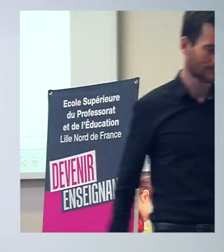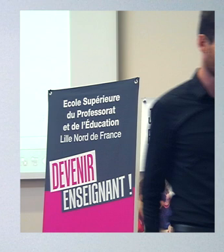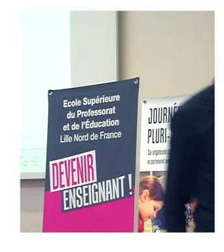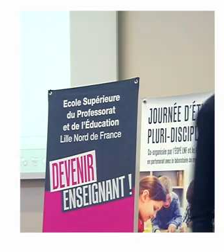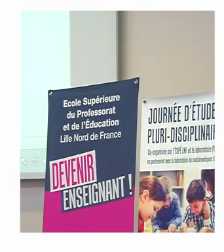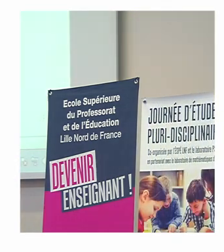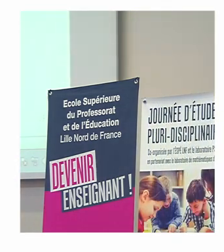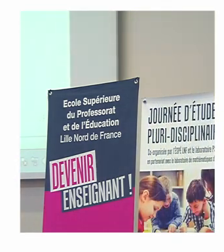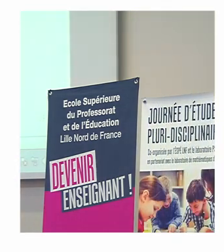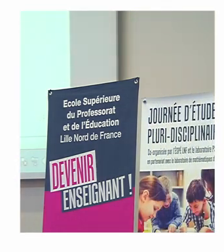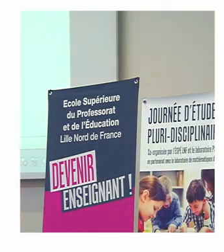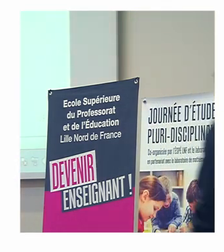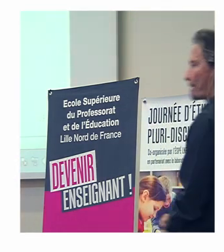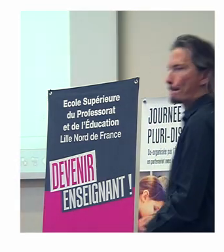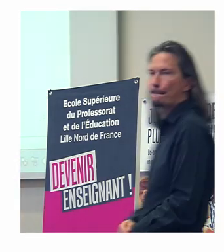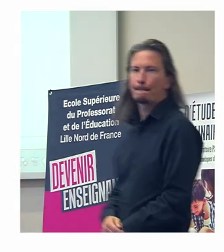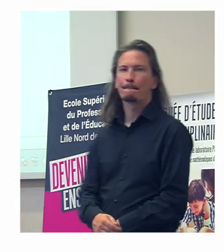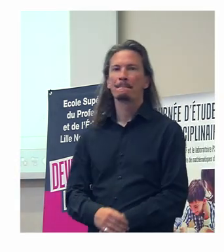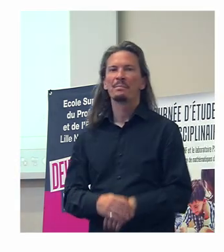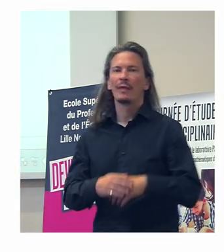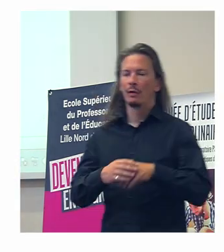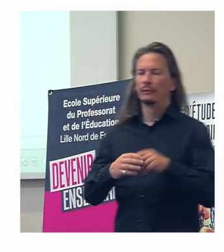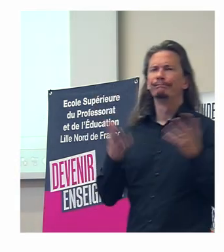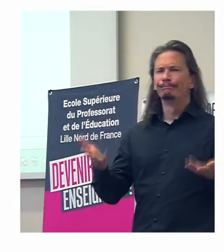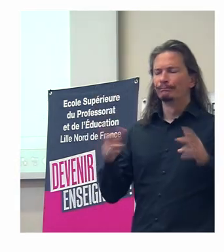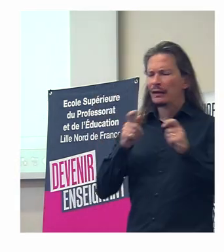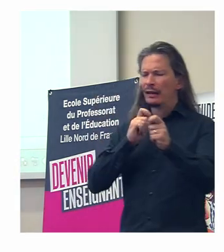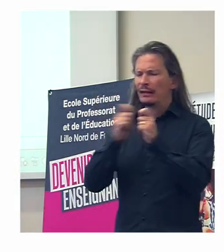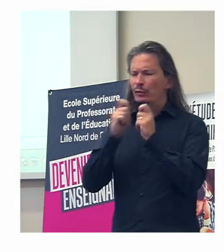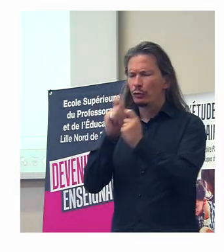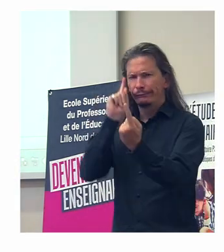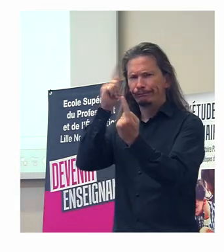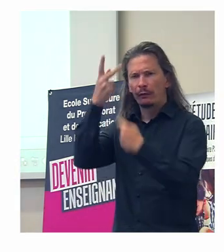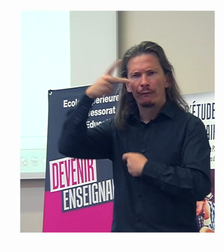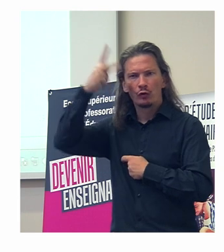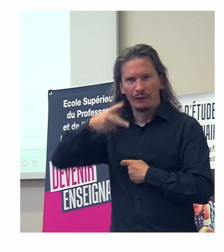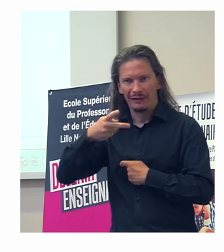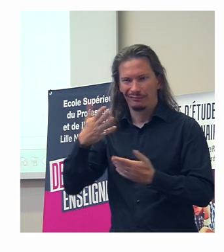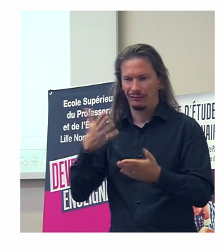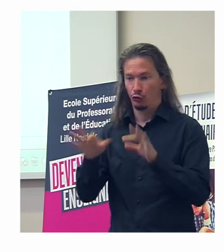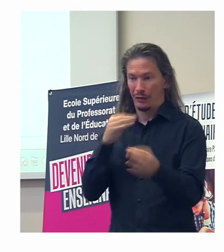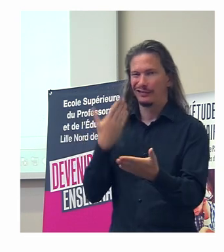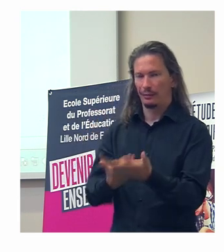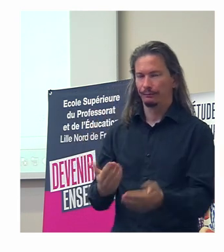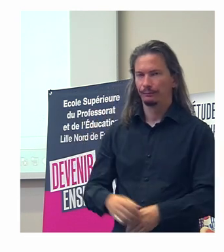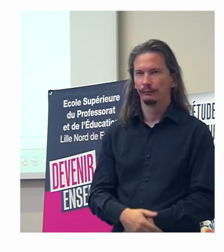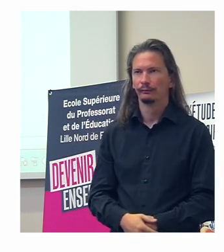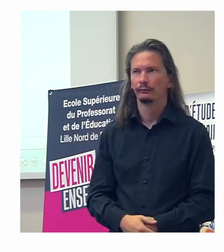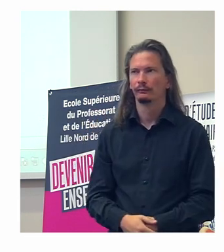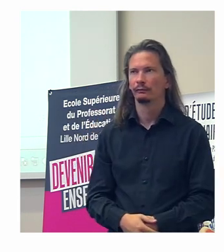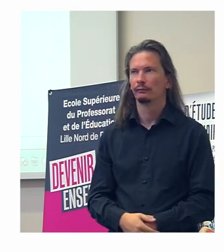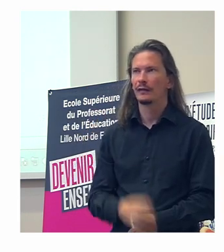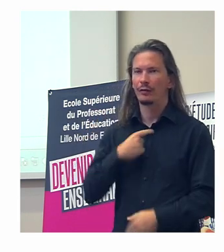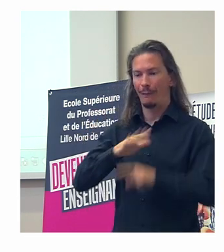Alors, la discussion à visée philosophique était notre dispositif. Donc on ne fait